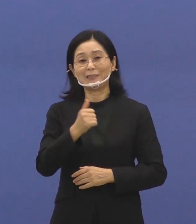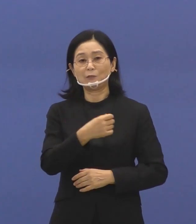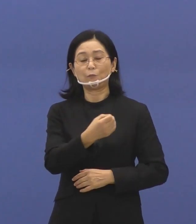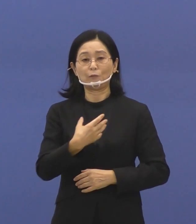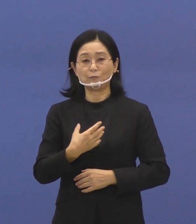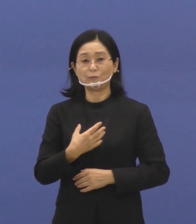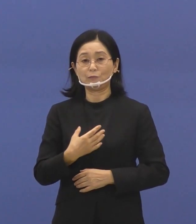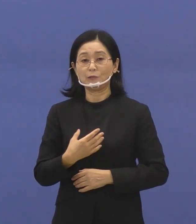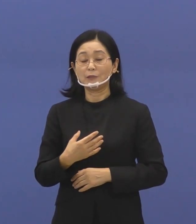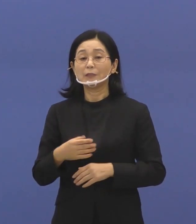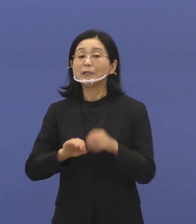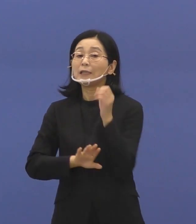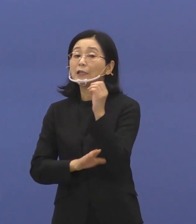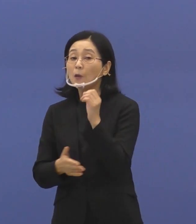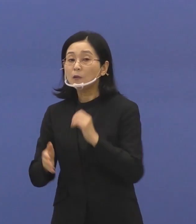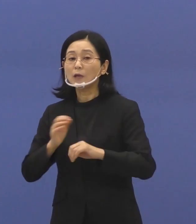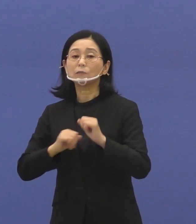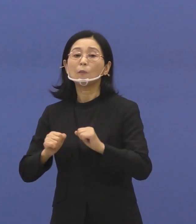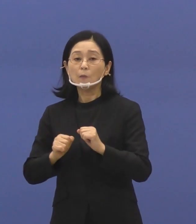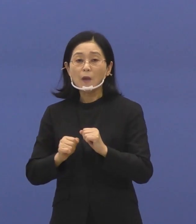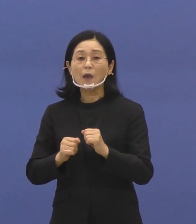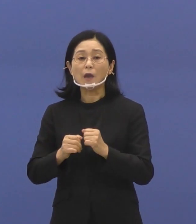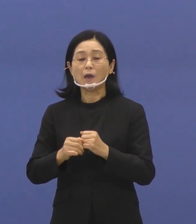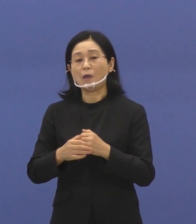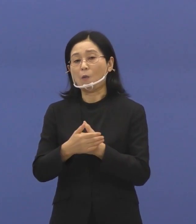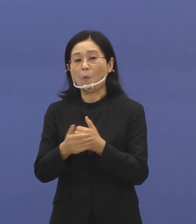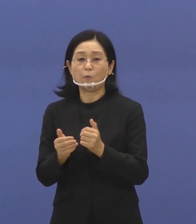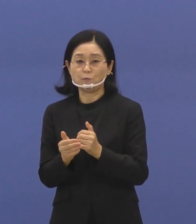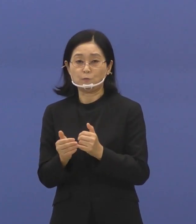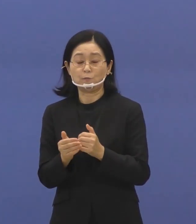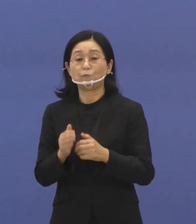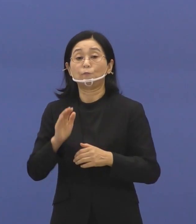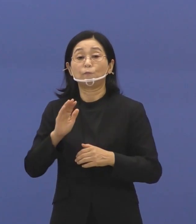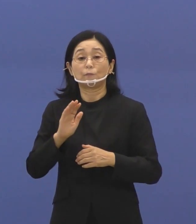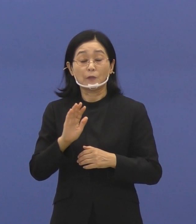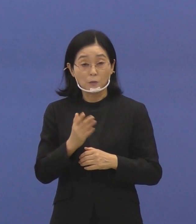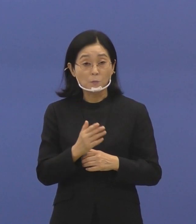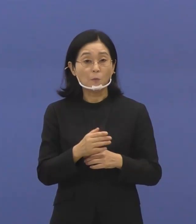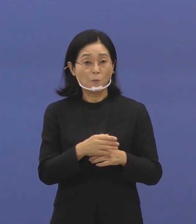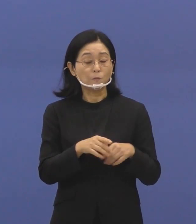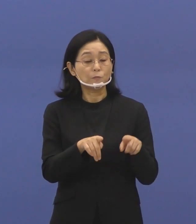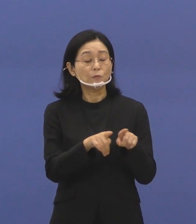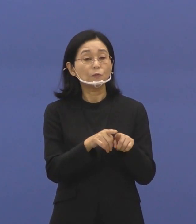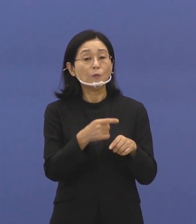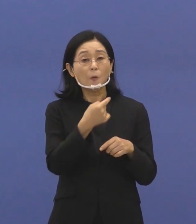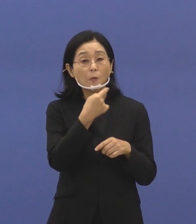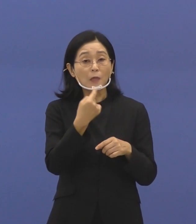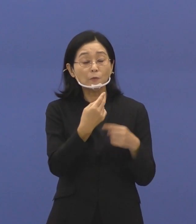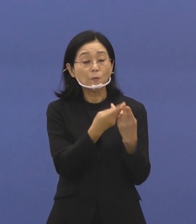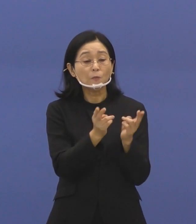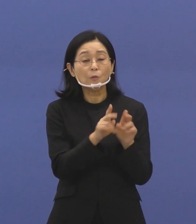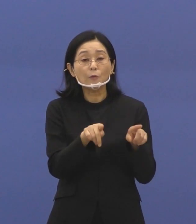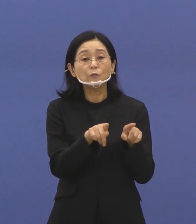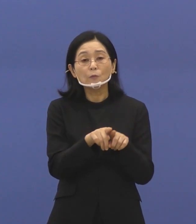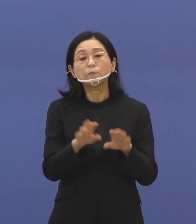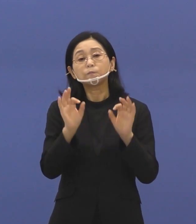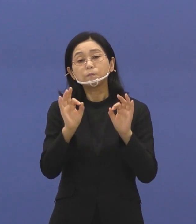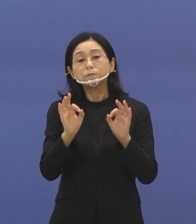や社会党、社民党を認めるような、そういう保守のあり方というのを日本に